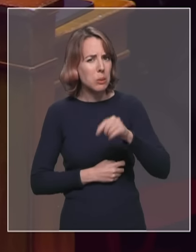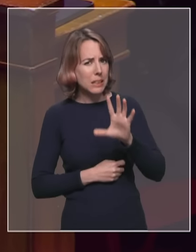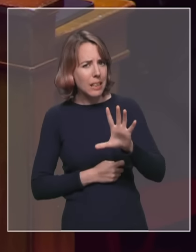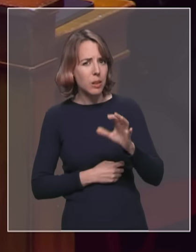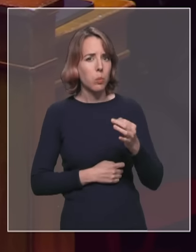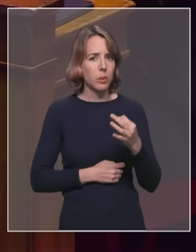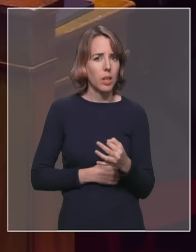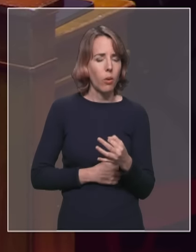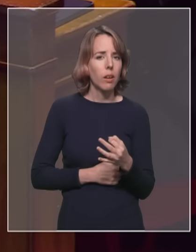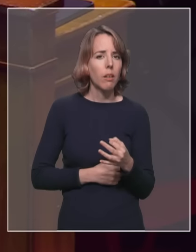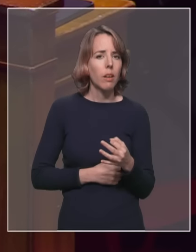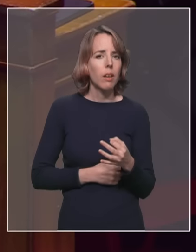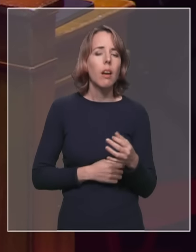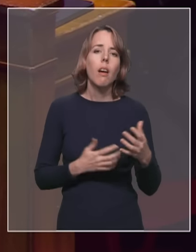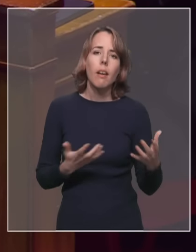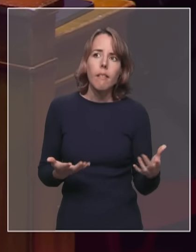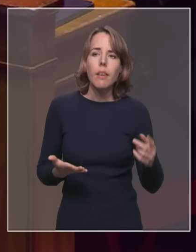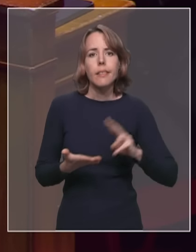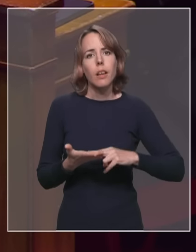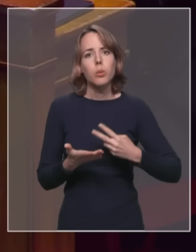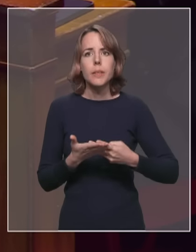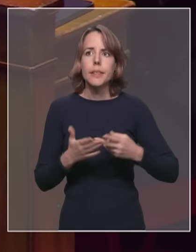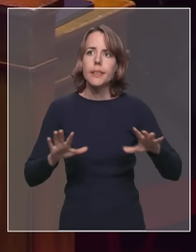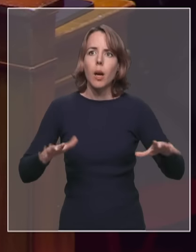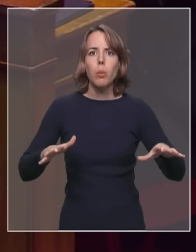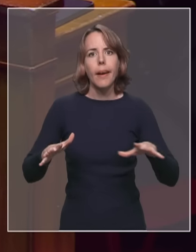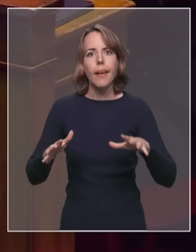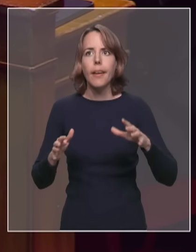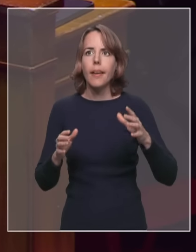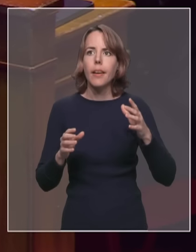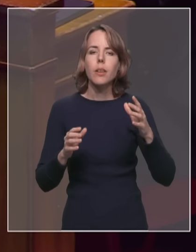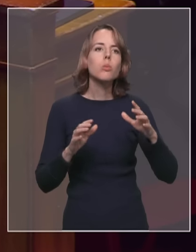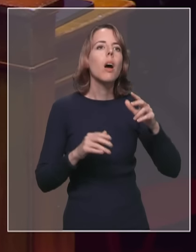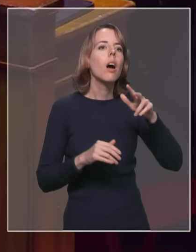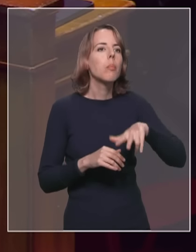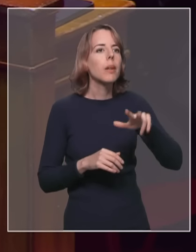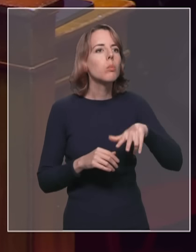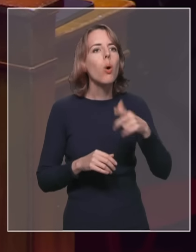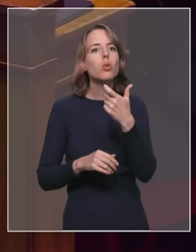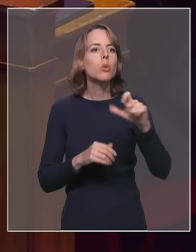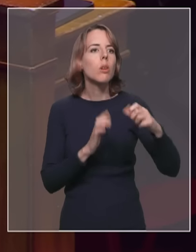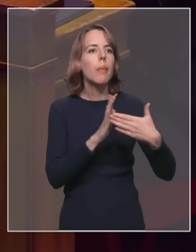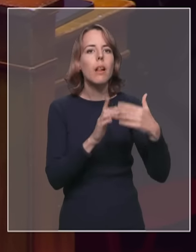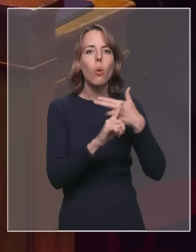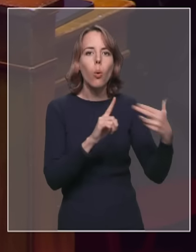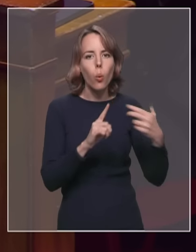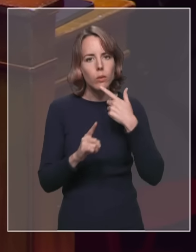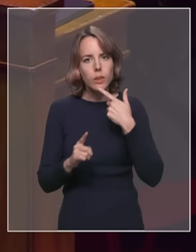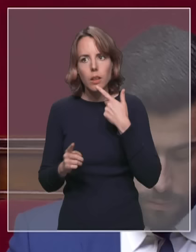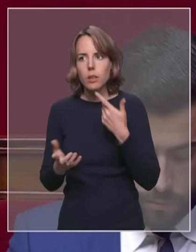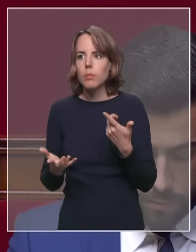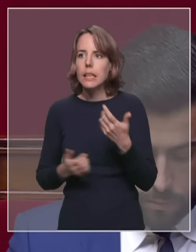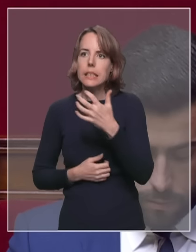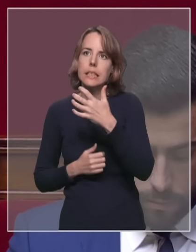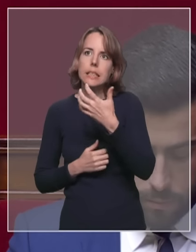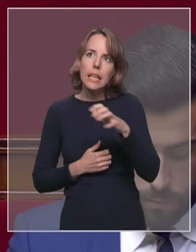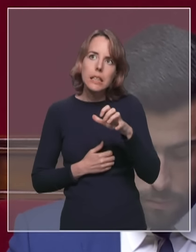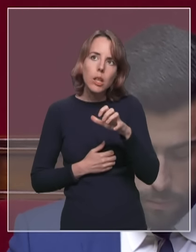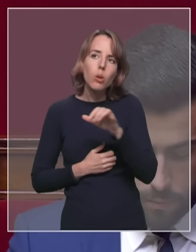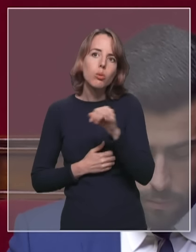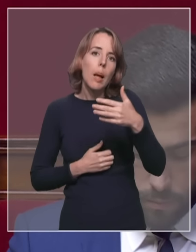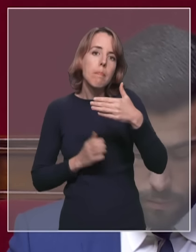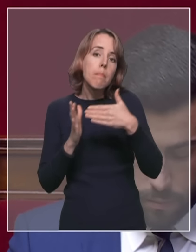0,5%. Nous parlons là d'une somme qui, en moyenne, sur un bien de 200 000 euros, sera une somme entre 500 et 1 000 euros selon